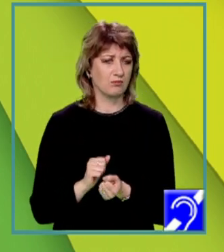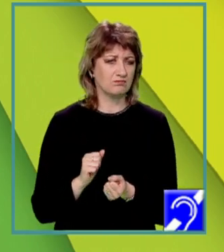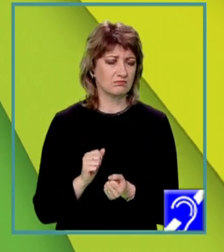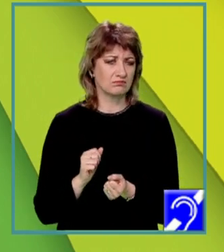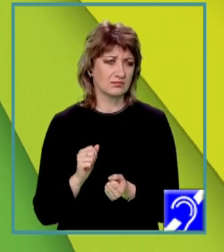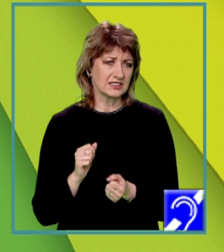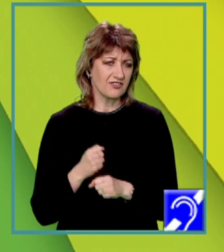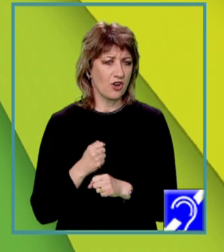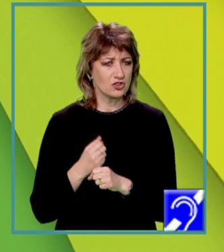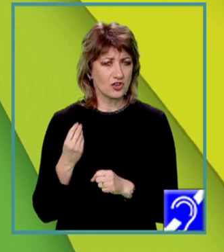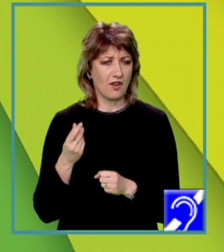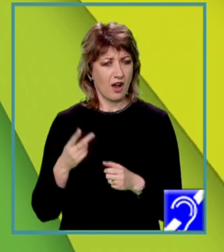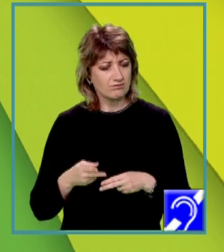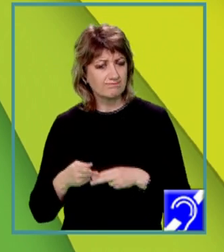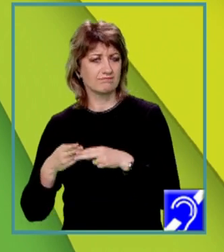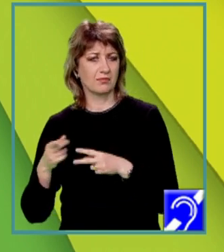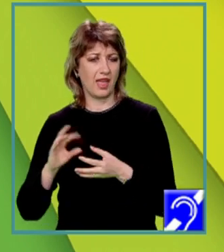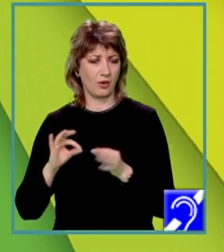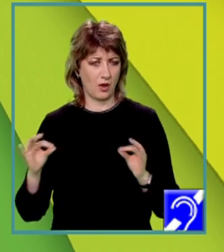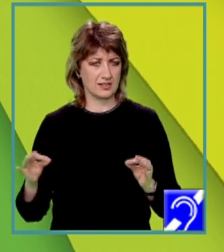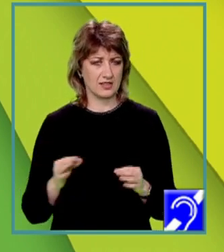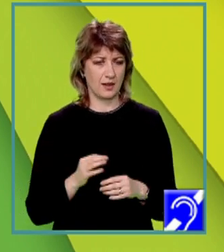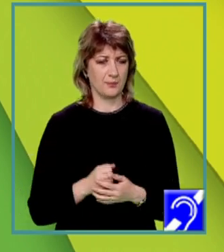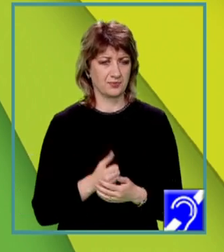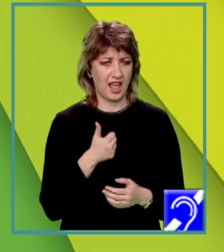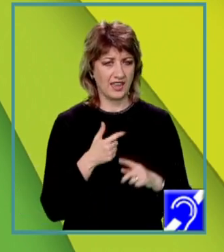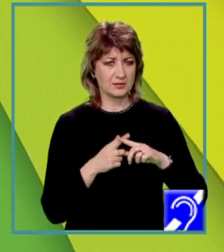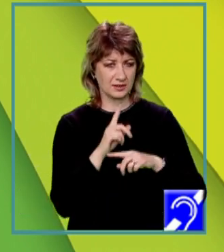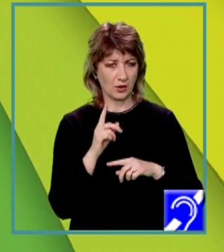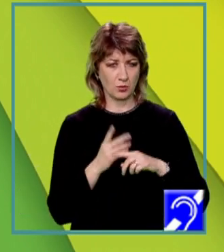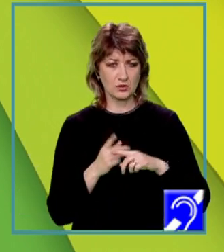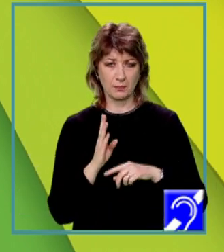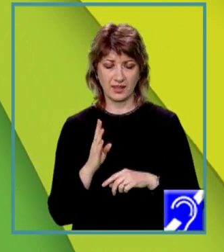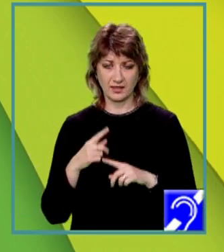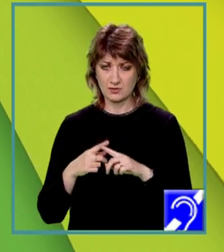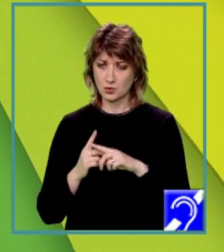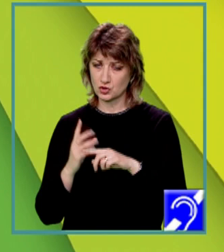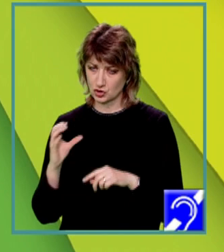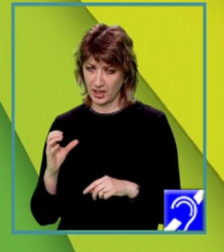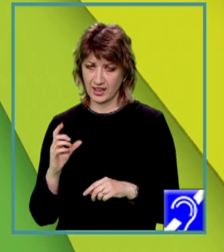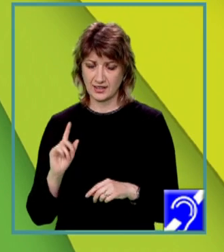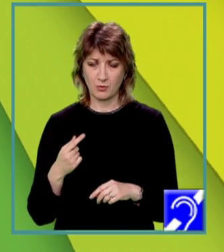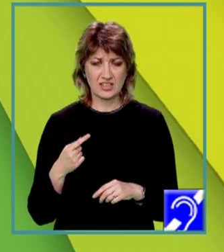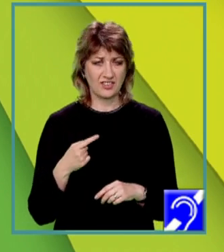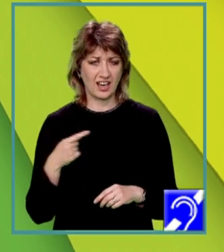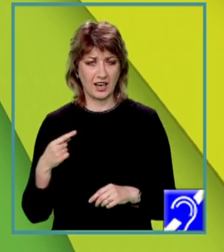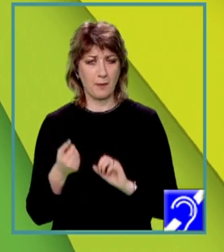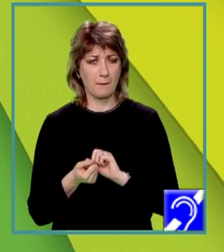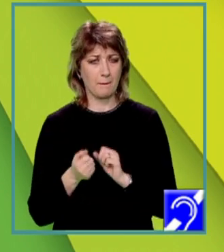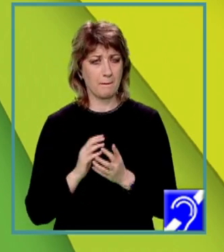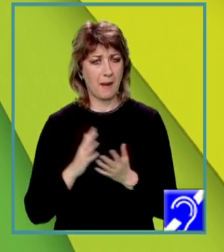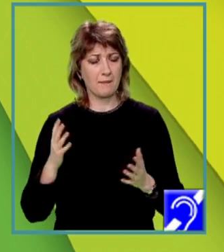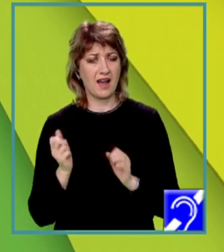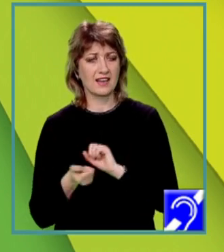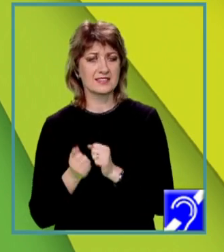și anume Delta este egal cu b pătrat minus 4 AC care trebuie să fie negativ adică mai mare sau egal decât